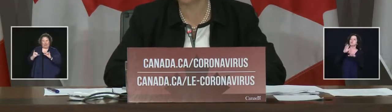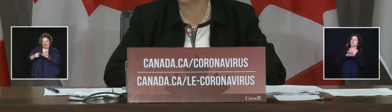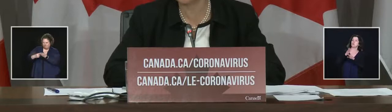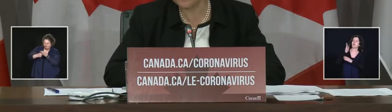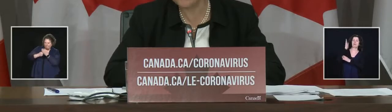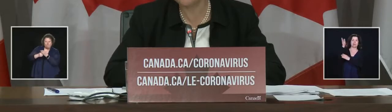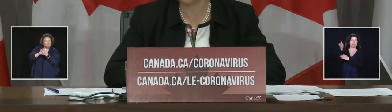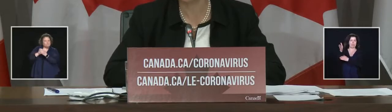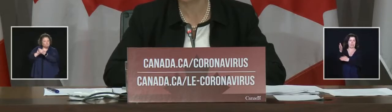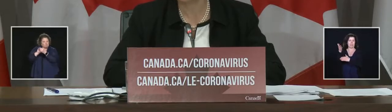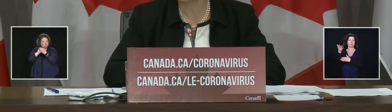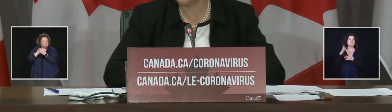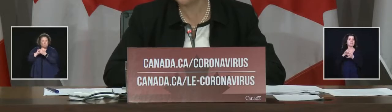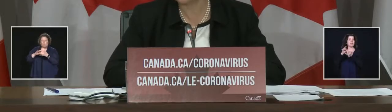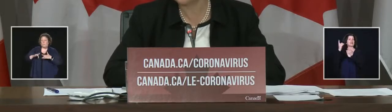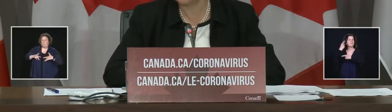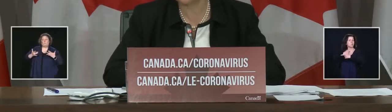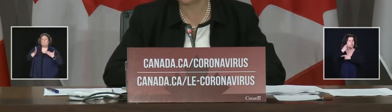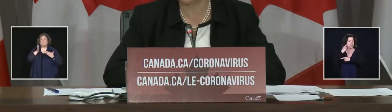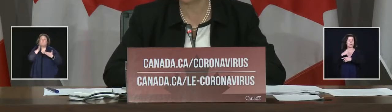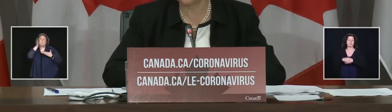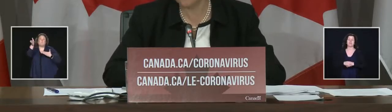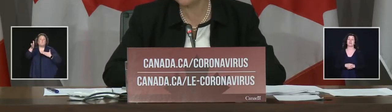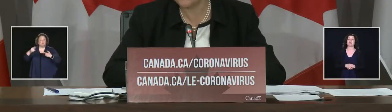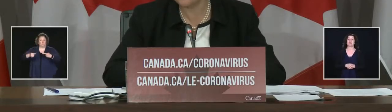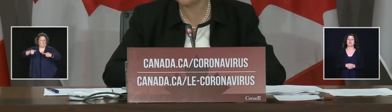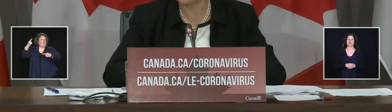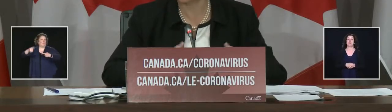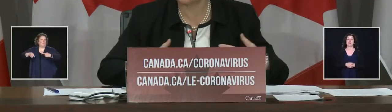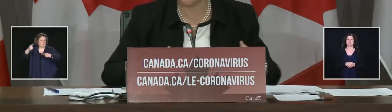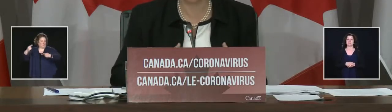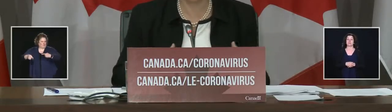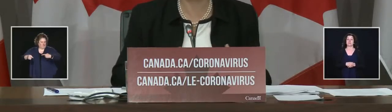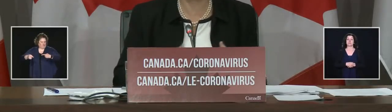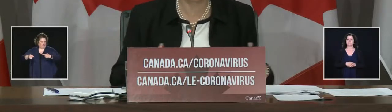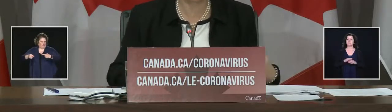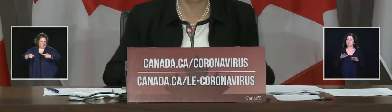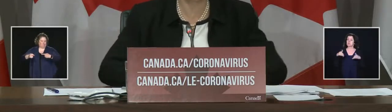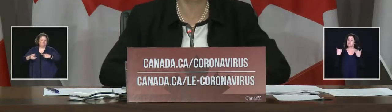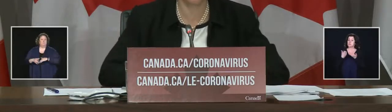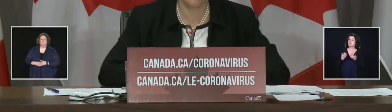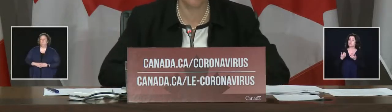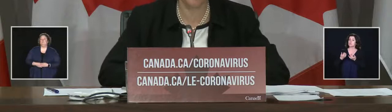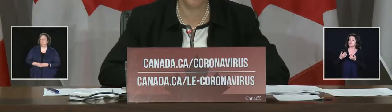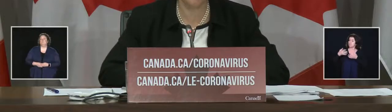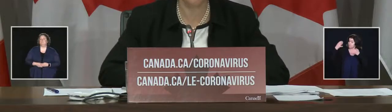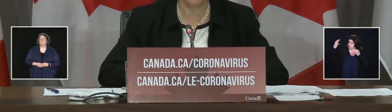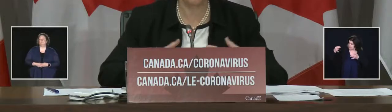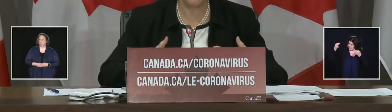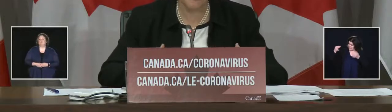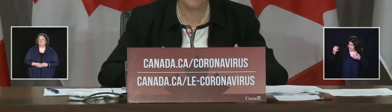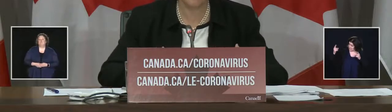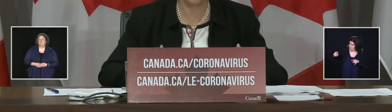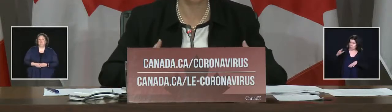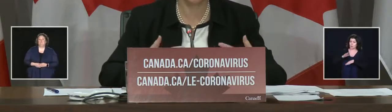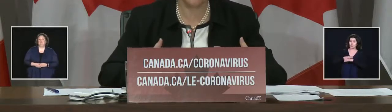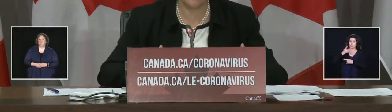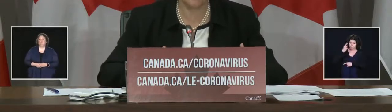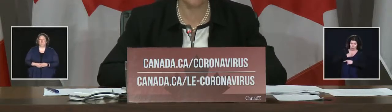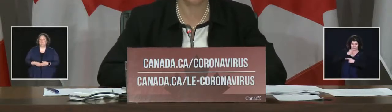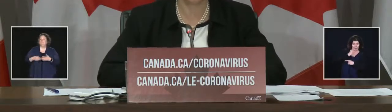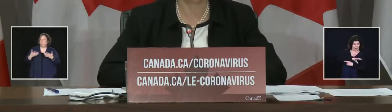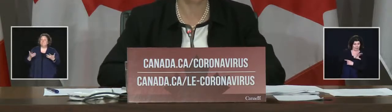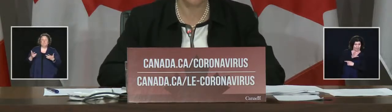et en bout de ligne, toutes les décisions concernant la frontière canadienne seront prises par